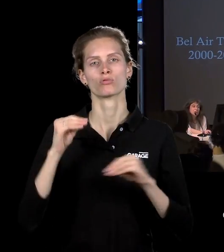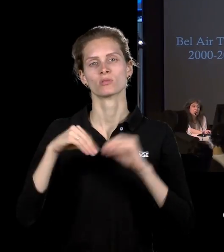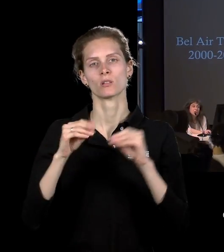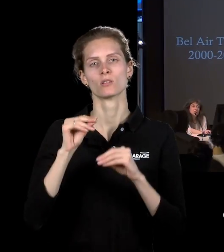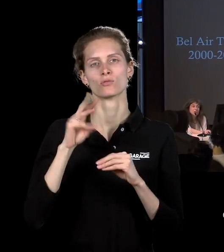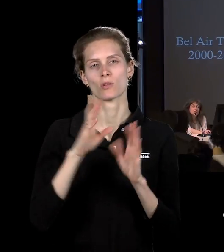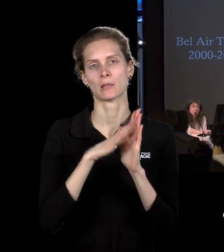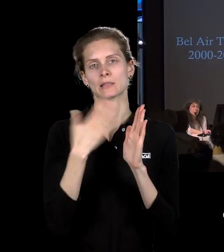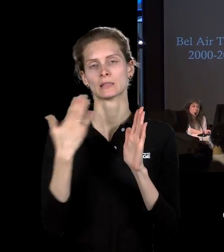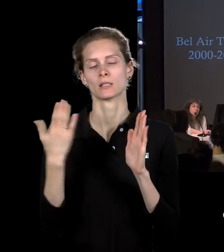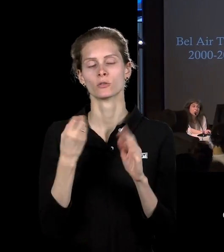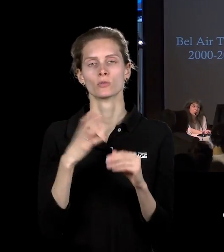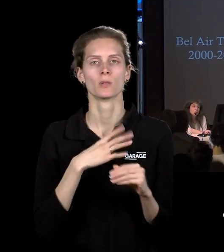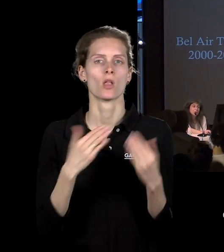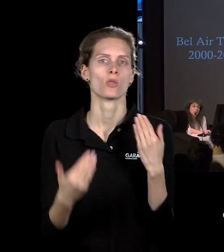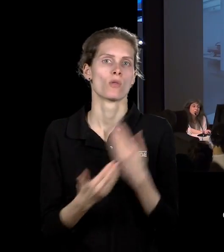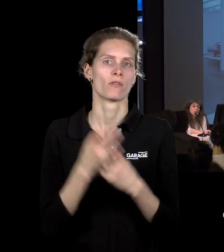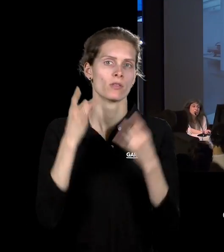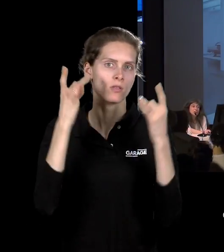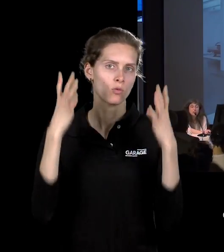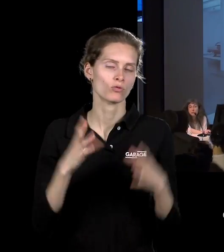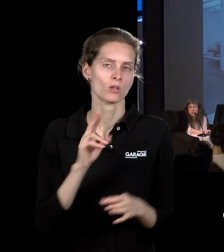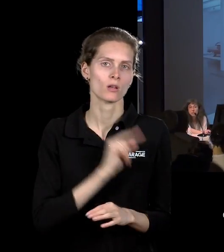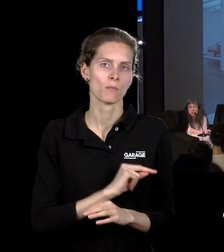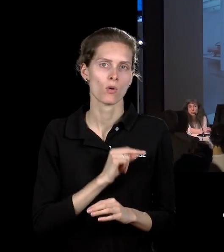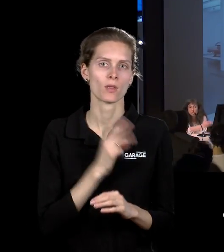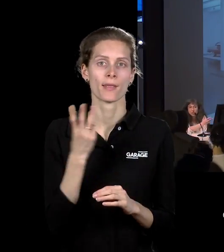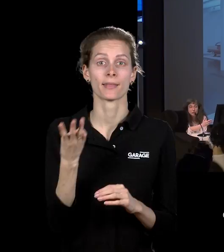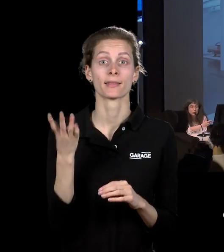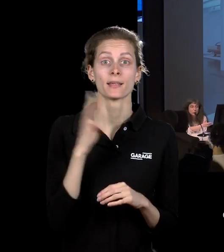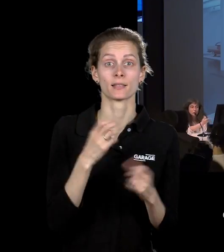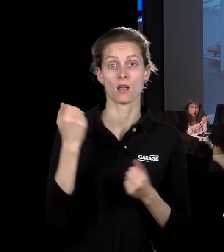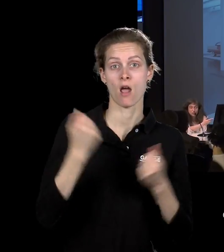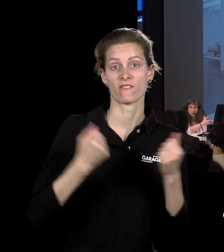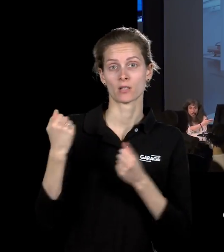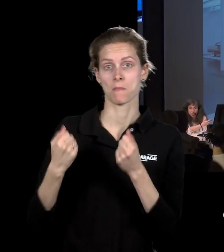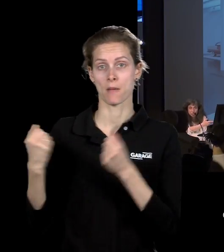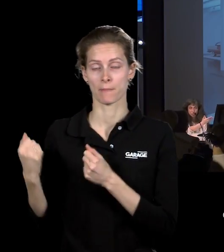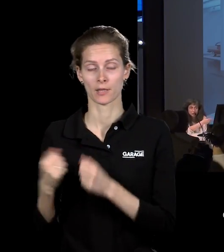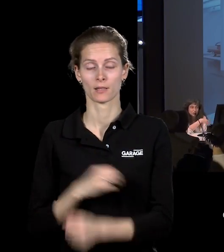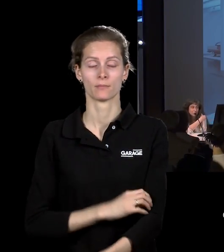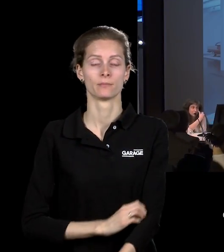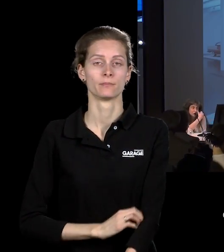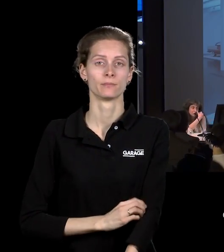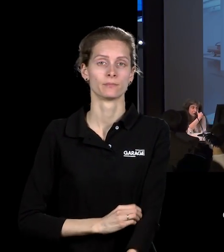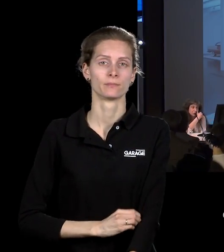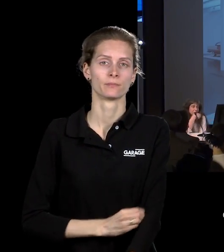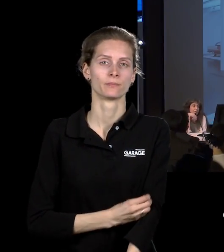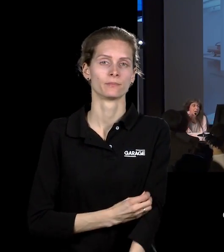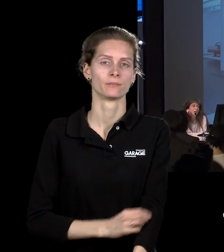новая, совершенно неожиданная для него работа, трилогия, это три автомобиля, то есть там три трилогии, вот одна это те же самые простые